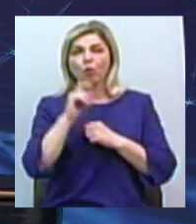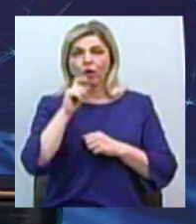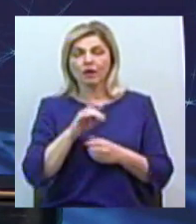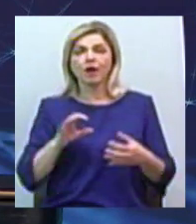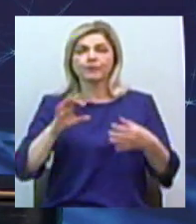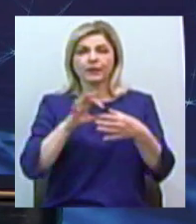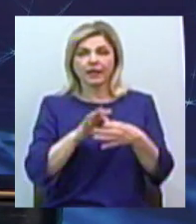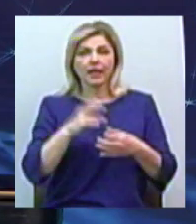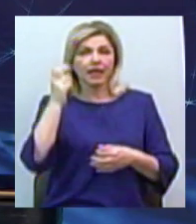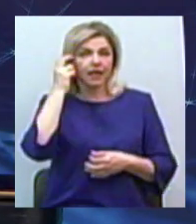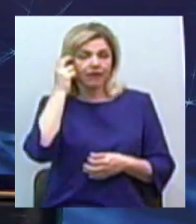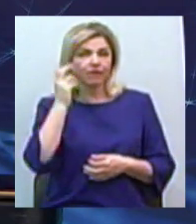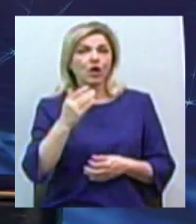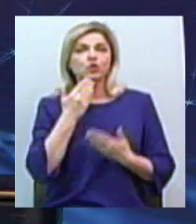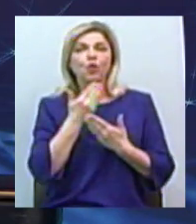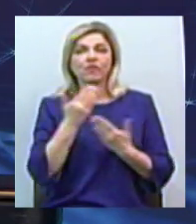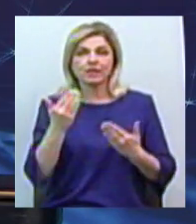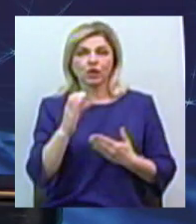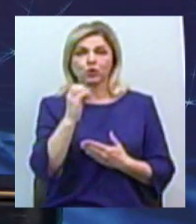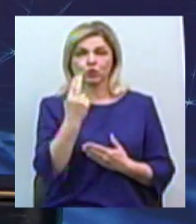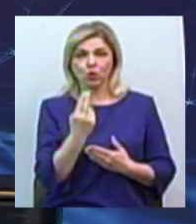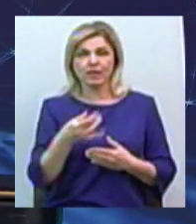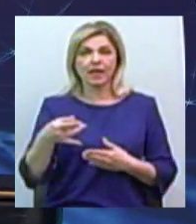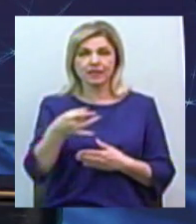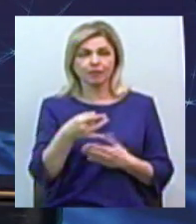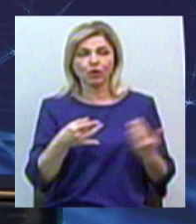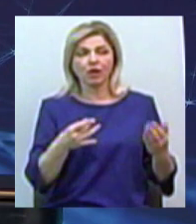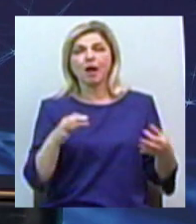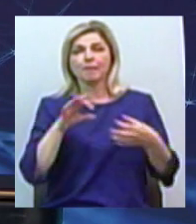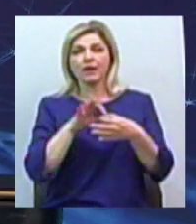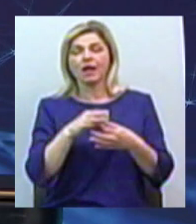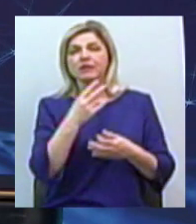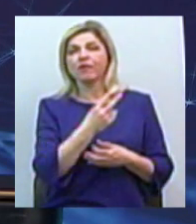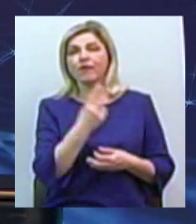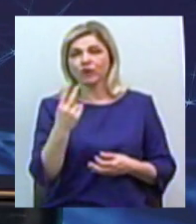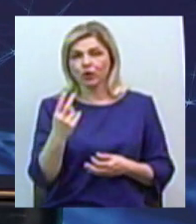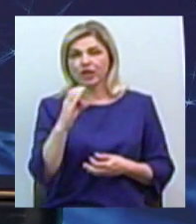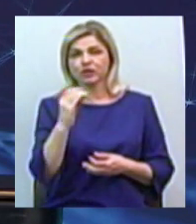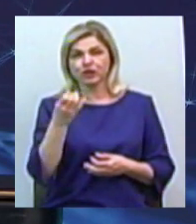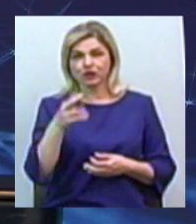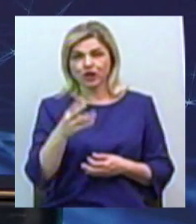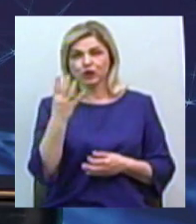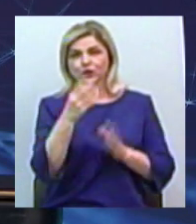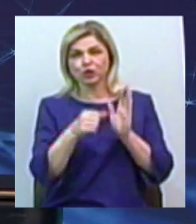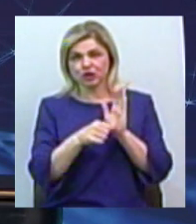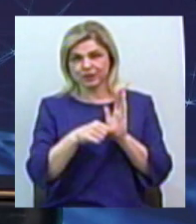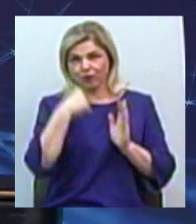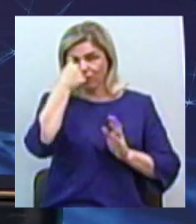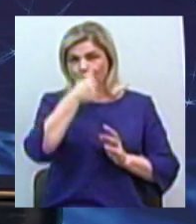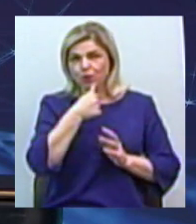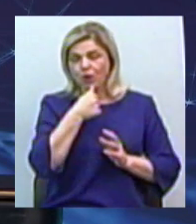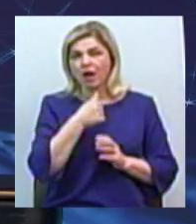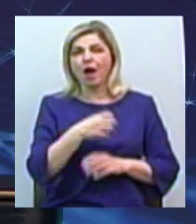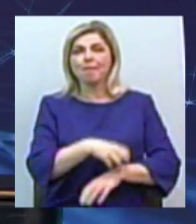Української Радянської Соціалістичної Республіки, так її приєднали 22 січня 46-го року. Просто більшовики,